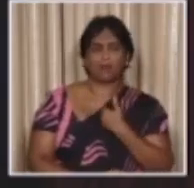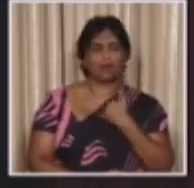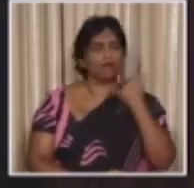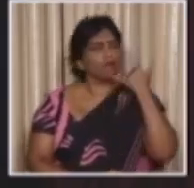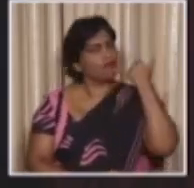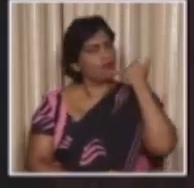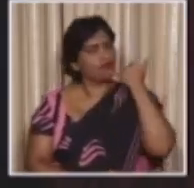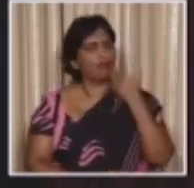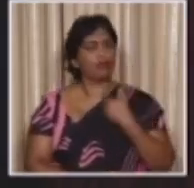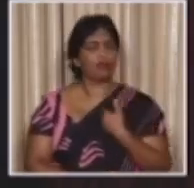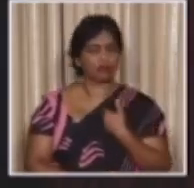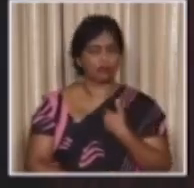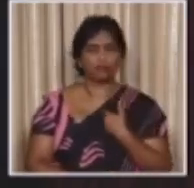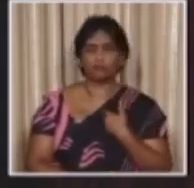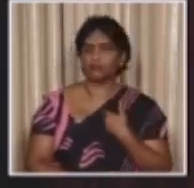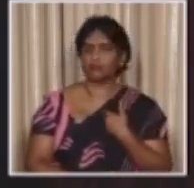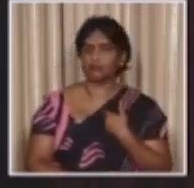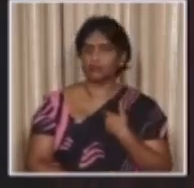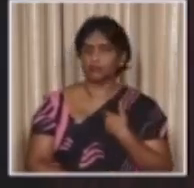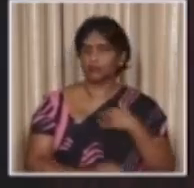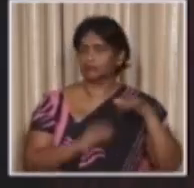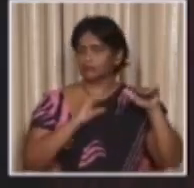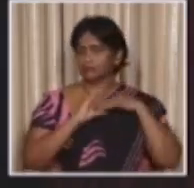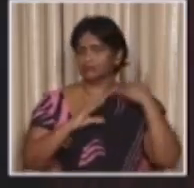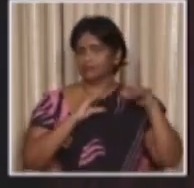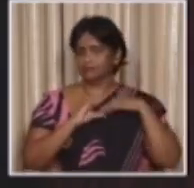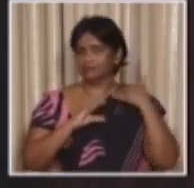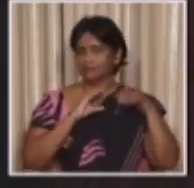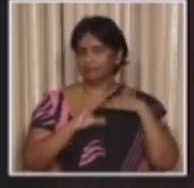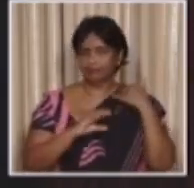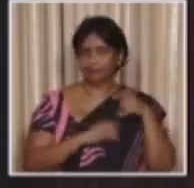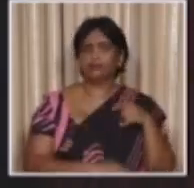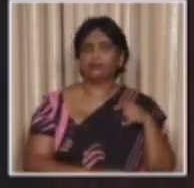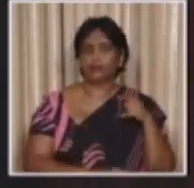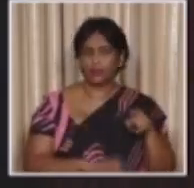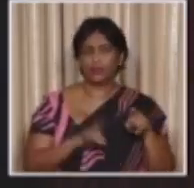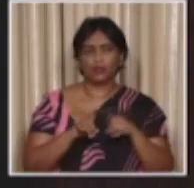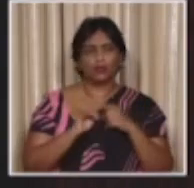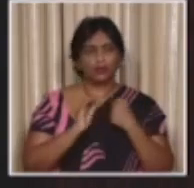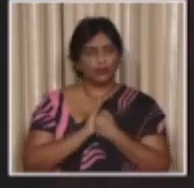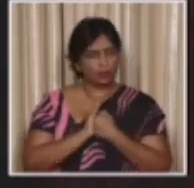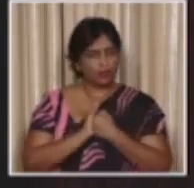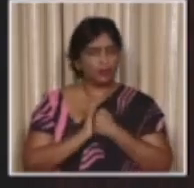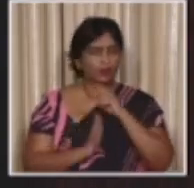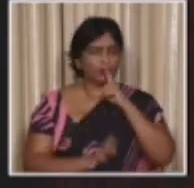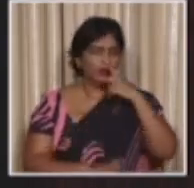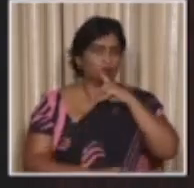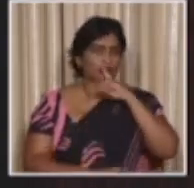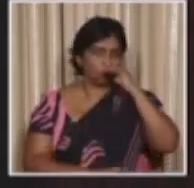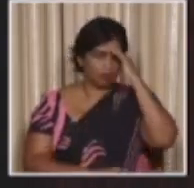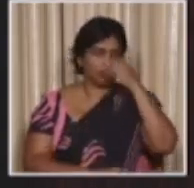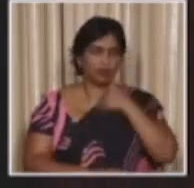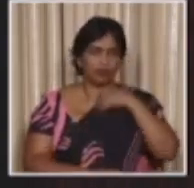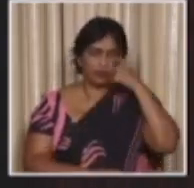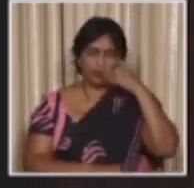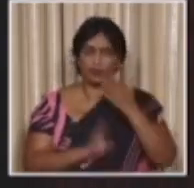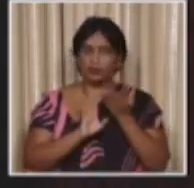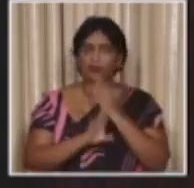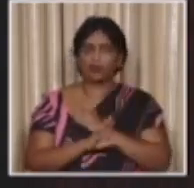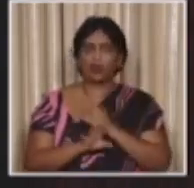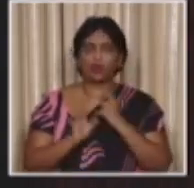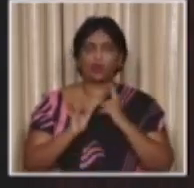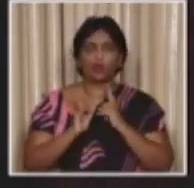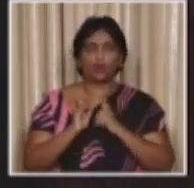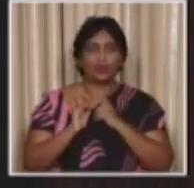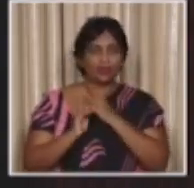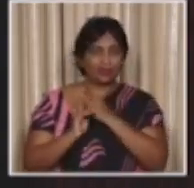ජංගම දුරකථනයට විශාල මේ මැසේජ් ප්‍රමාණයක් එවලා තියෙනවා ඒ වගේම ගරු නියෝජ්‍ය කතානායකතුමනි මම ඉල්ලන්නේ අපි දැක්කා පහුගිය දවස්වල උද්දික